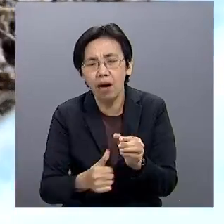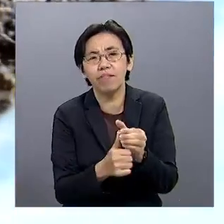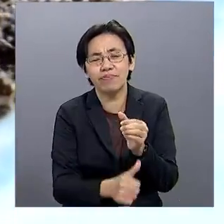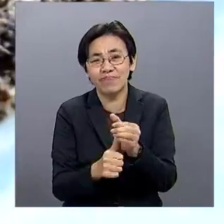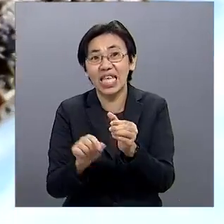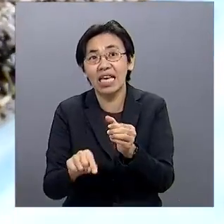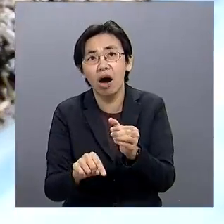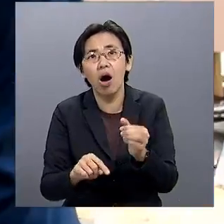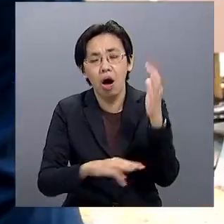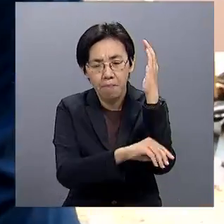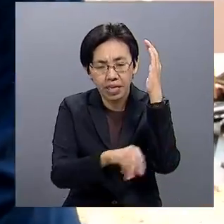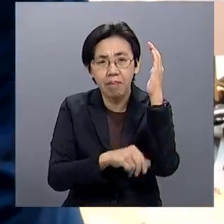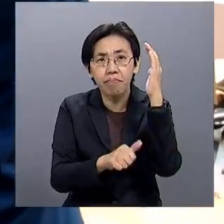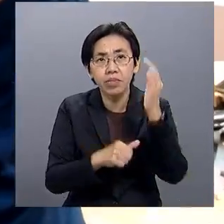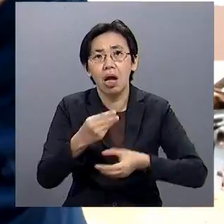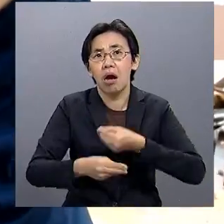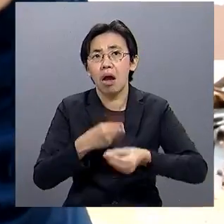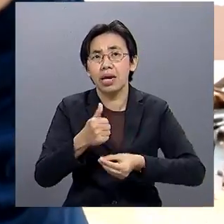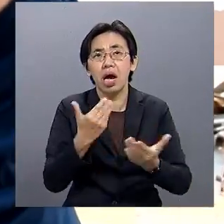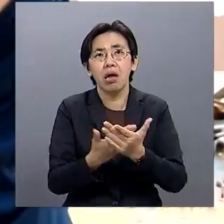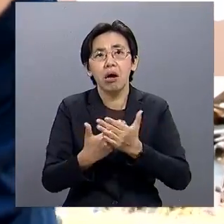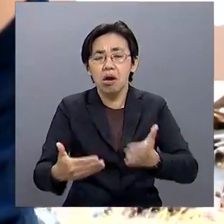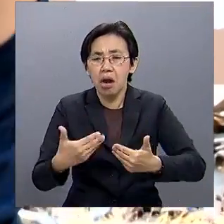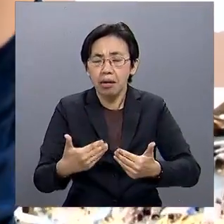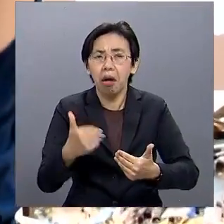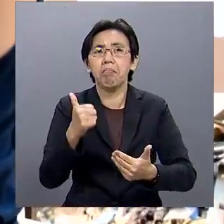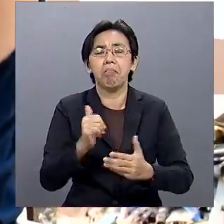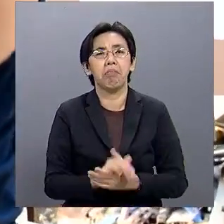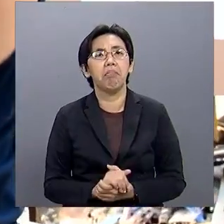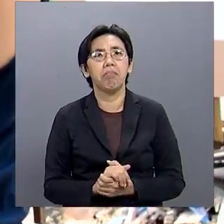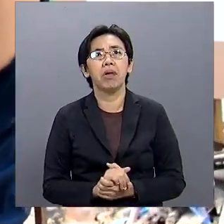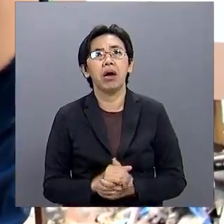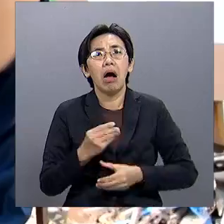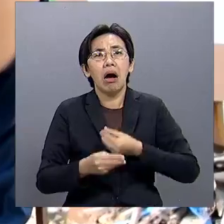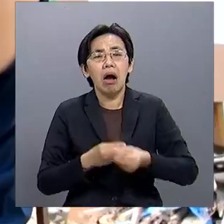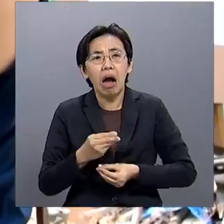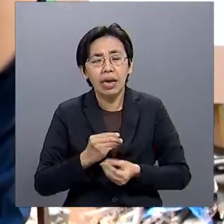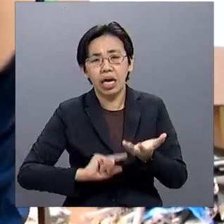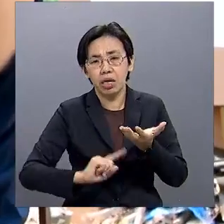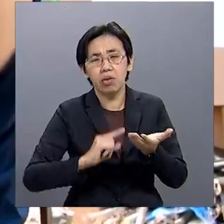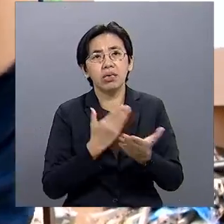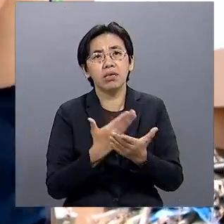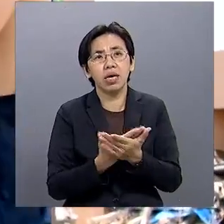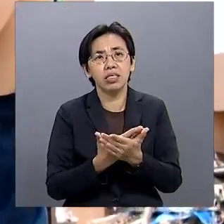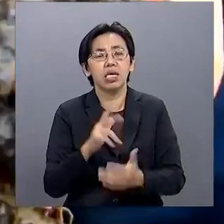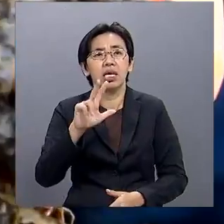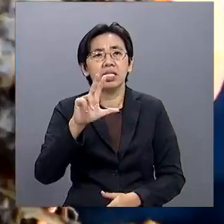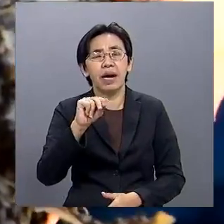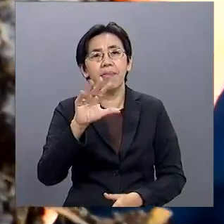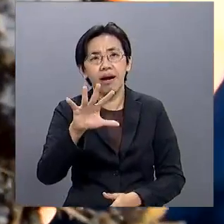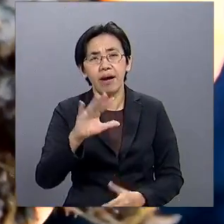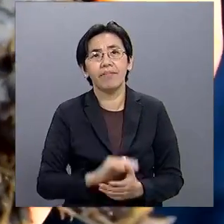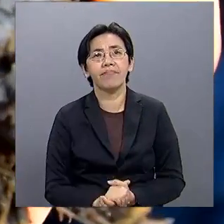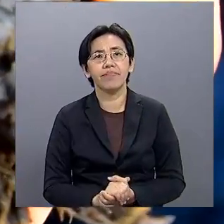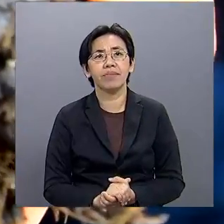ไส้เดือนไปขายด้วยนะสร้างรายได้เสริมได้อีกทางหนึ่งขายเนี่ยก็กิโลกรัมนึงประมาณ35บาทจริงๆคือ